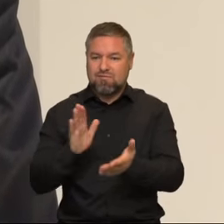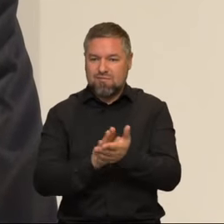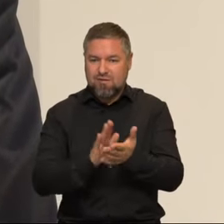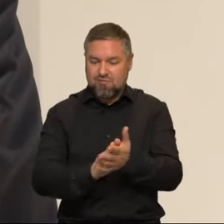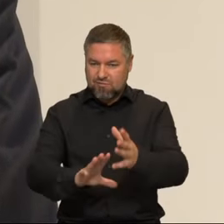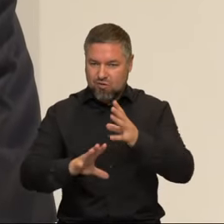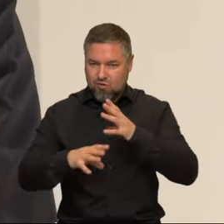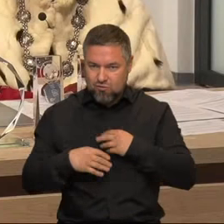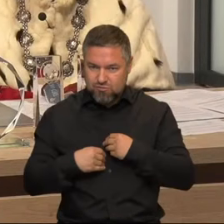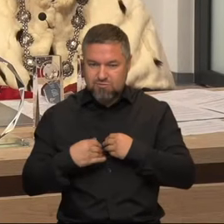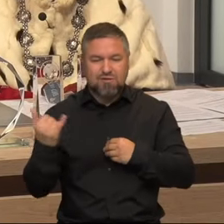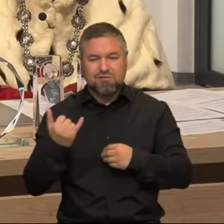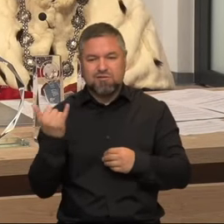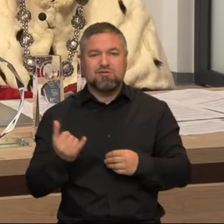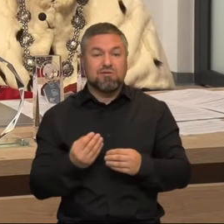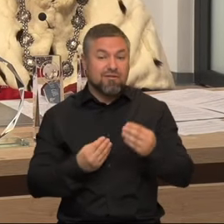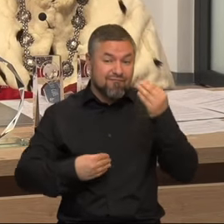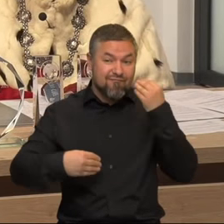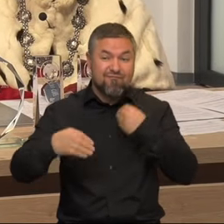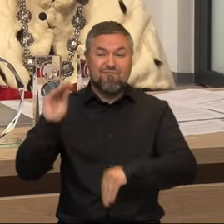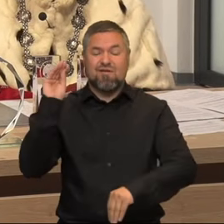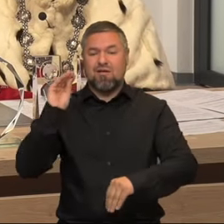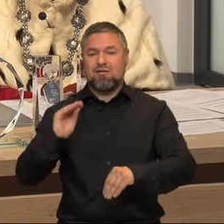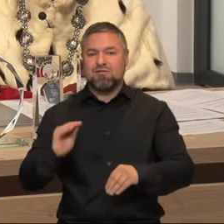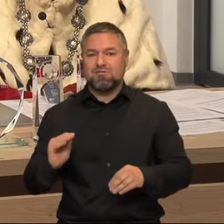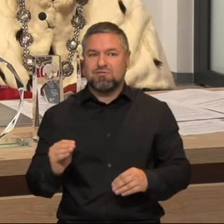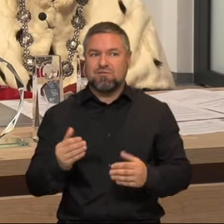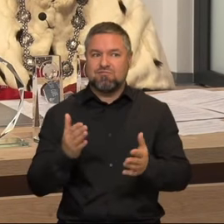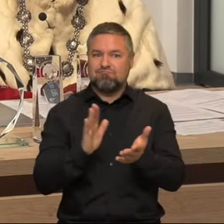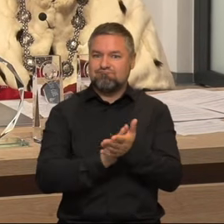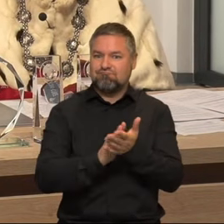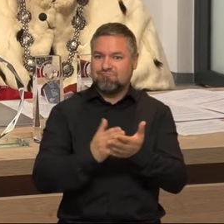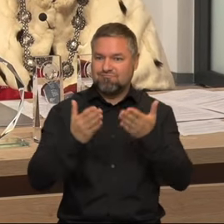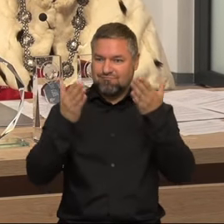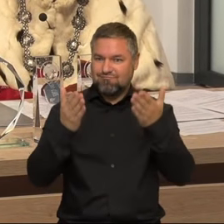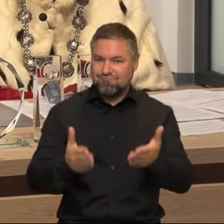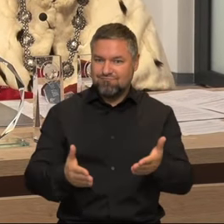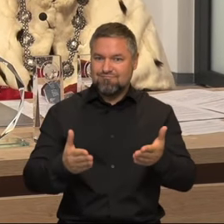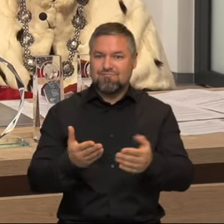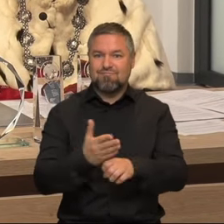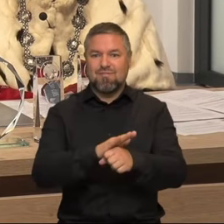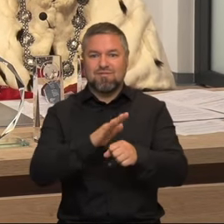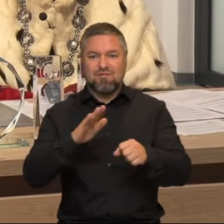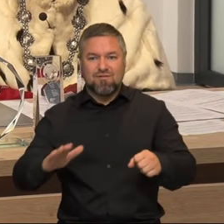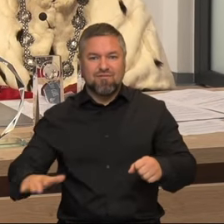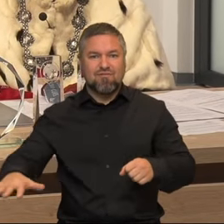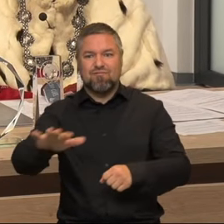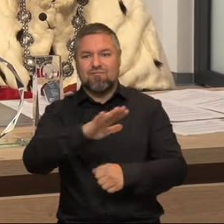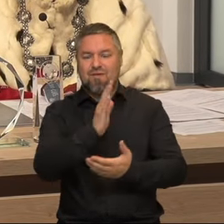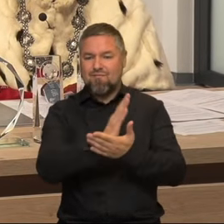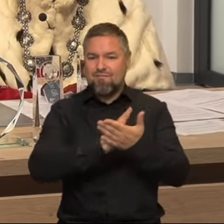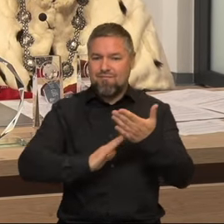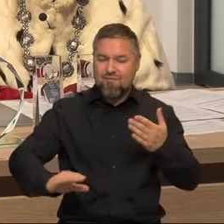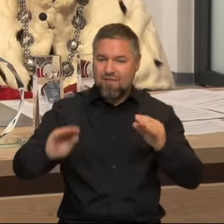nagrodami, jeszcze większym docenieniem na arenie, na naszej mapie